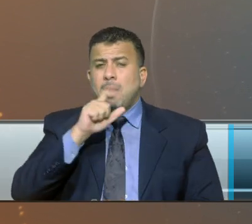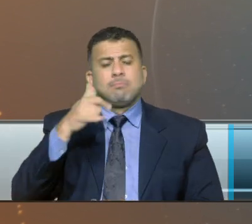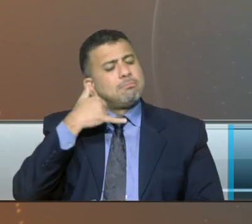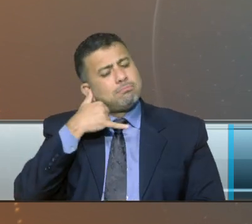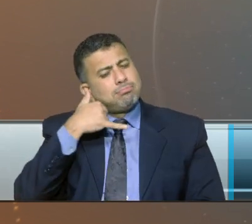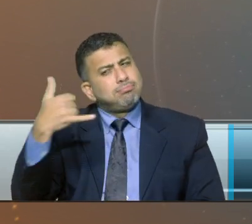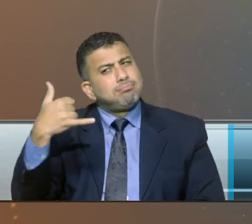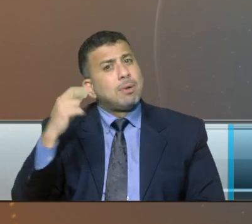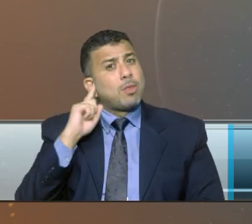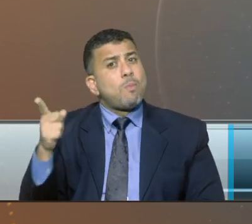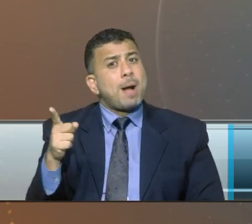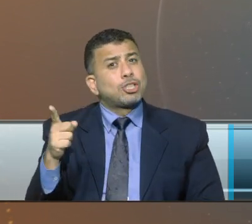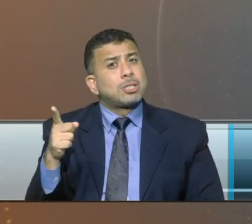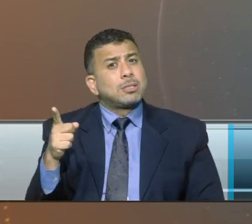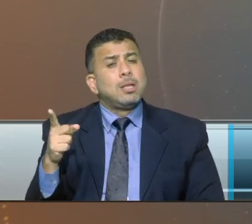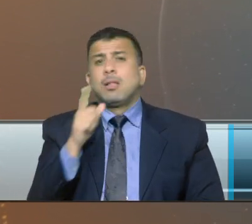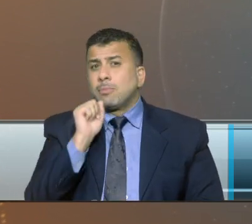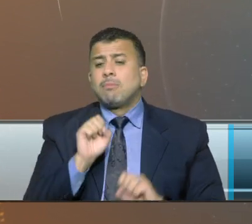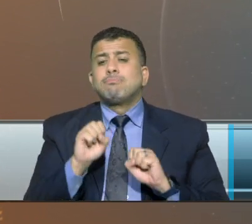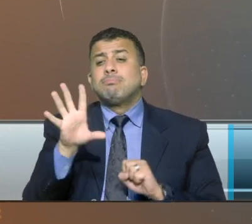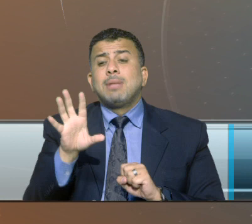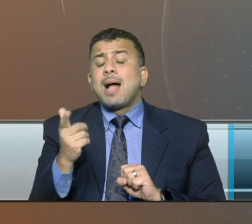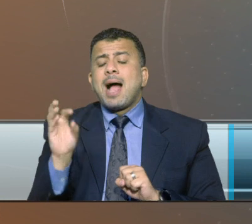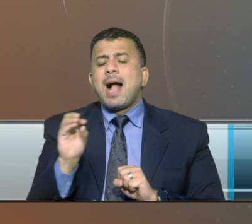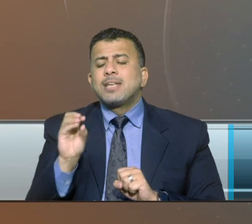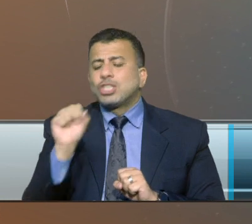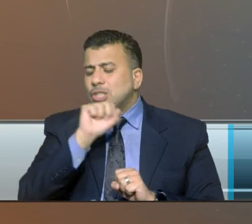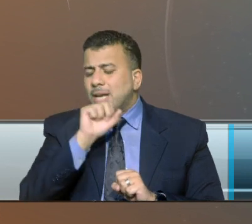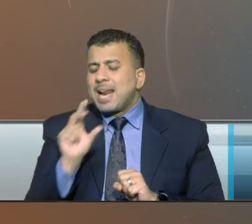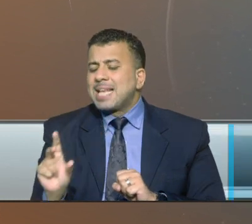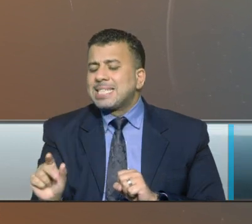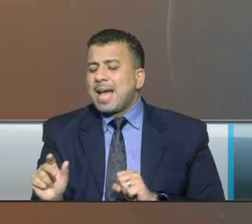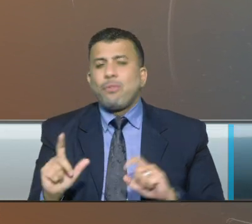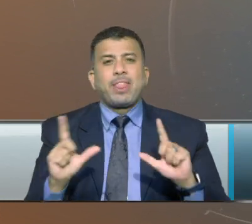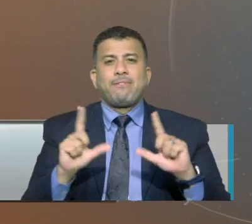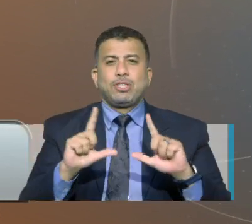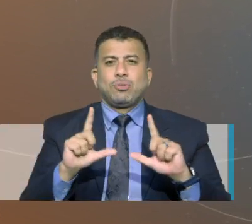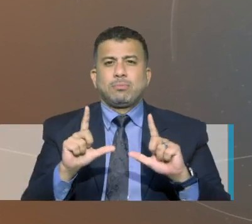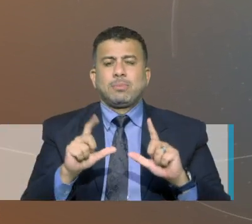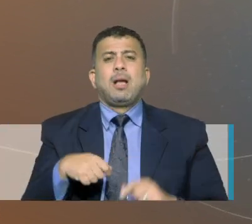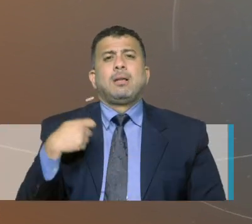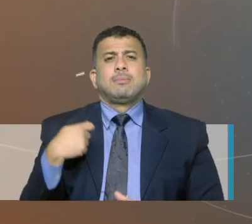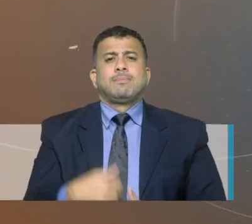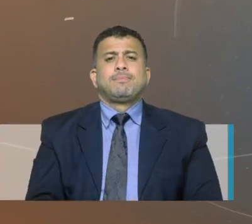مداخلته عبر برنامج الخط المباشر الذي تبثه هيئه الشارقه للاذاعه والتلفزيون